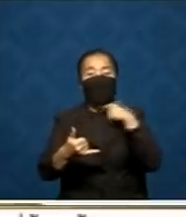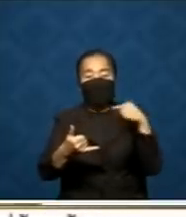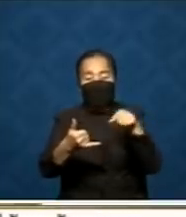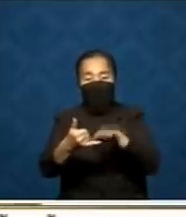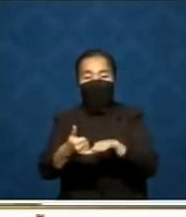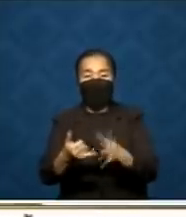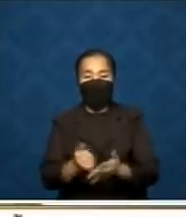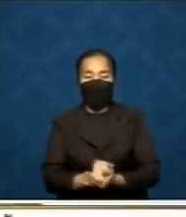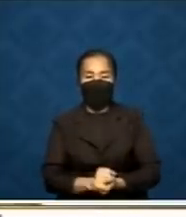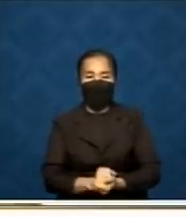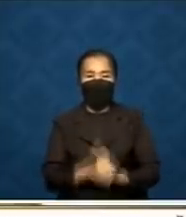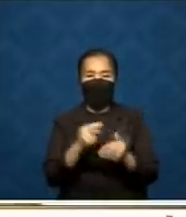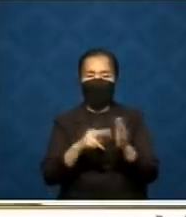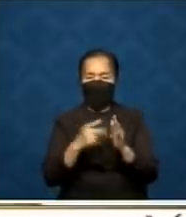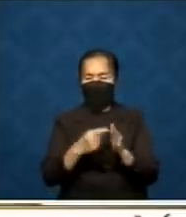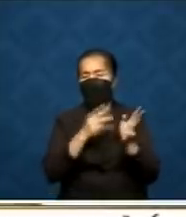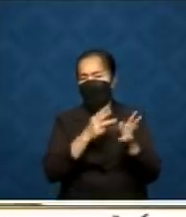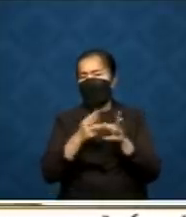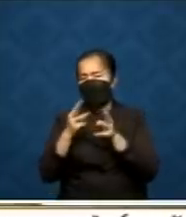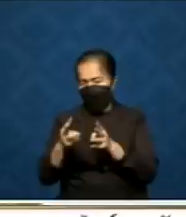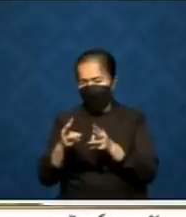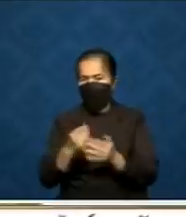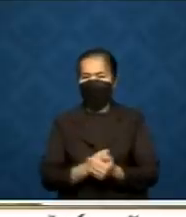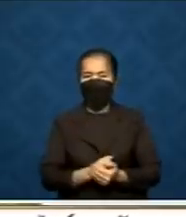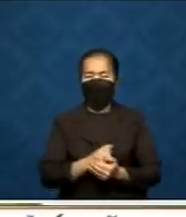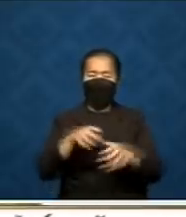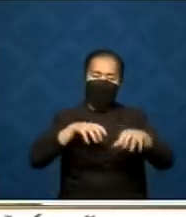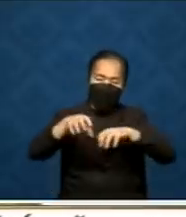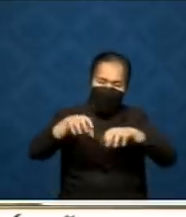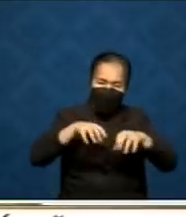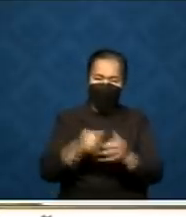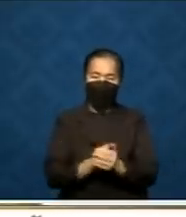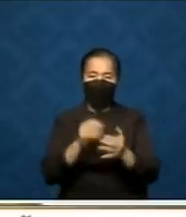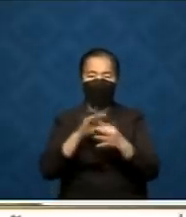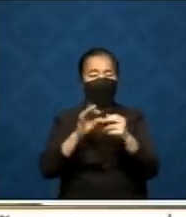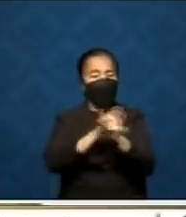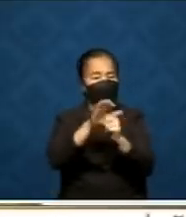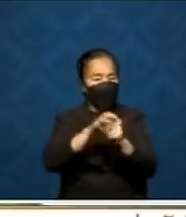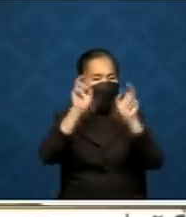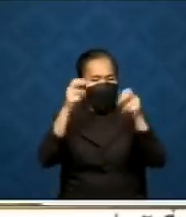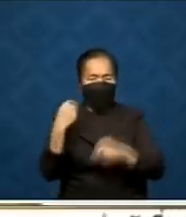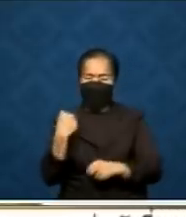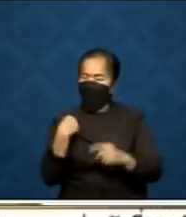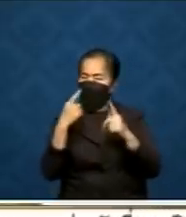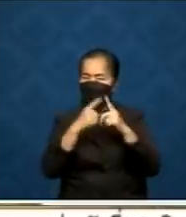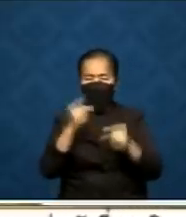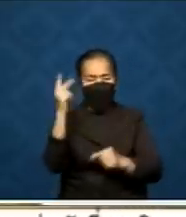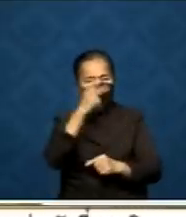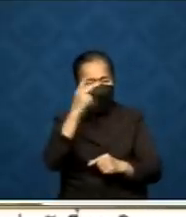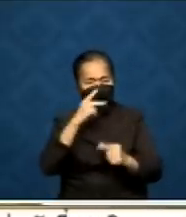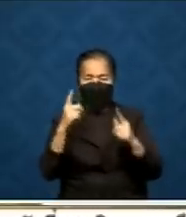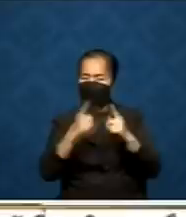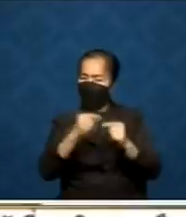มาว่าในกระบวนการจัดหากระบวนบริหารจัดการโคเห็ดนี่มันมีเรื่องไม่ชอบมาพากลมีเรื่องไม่ดี